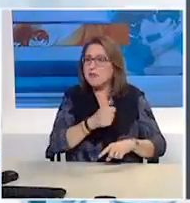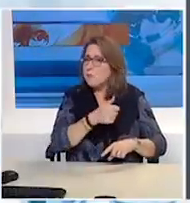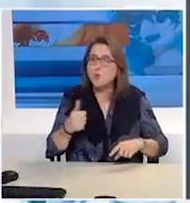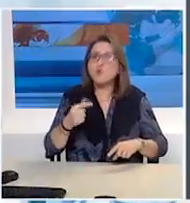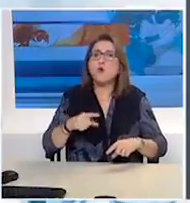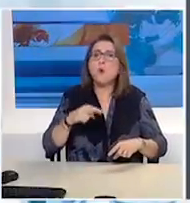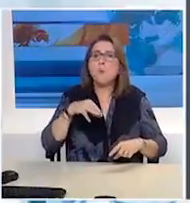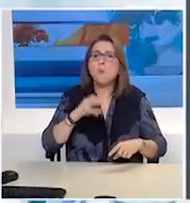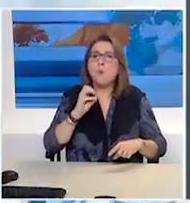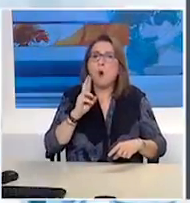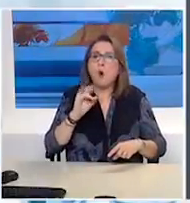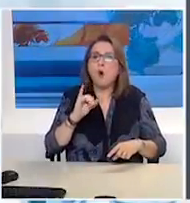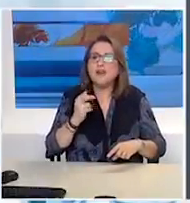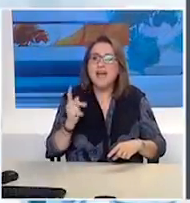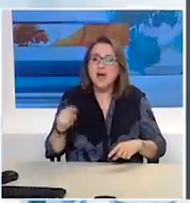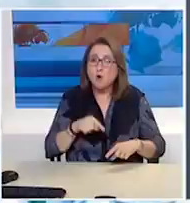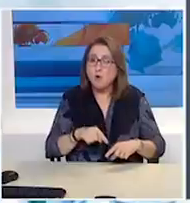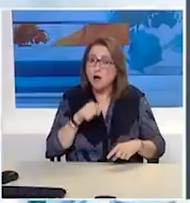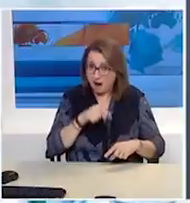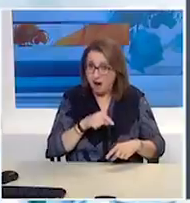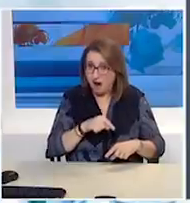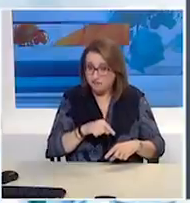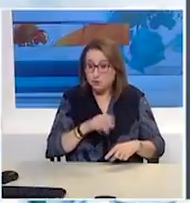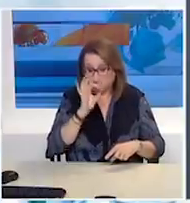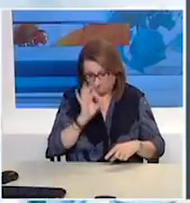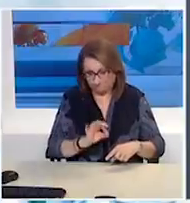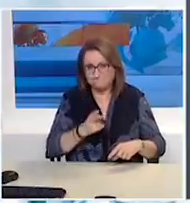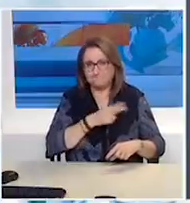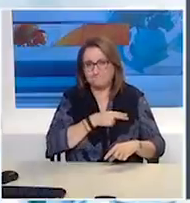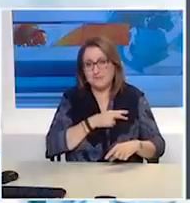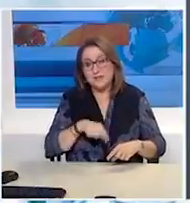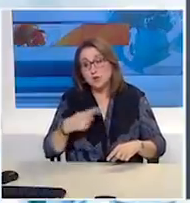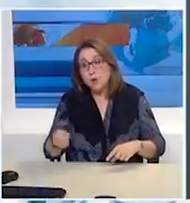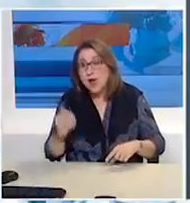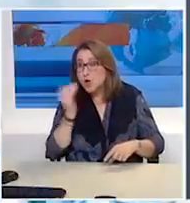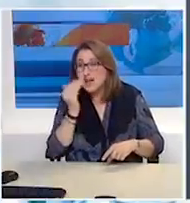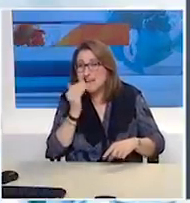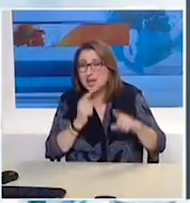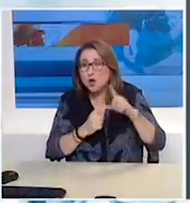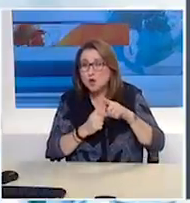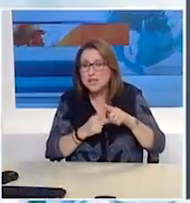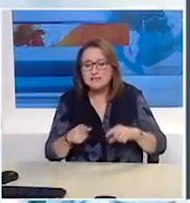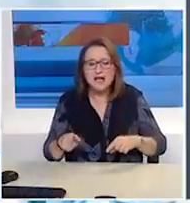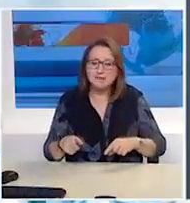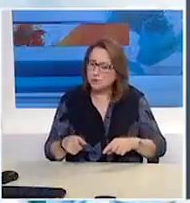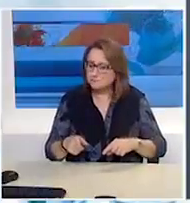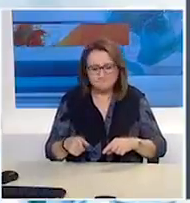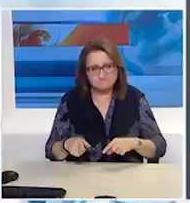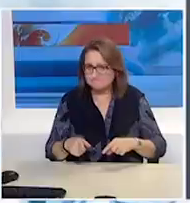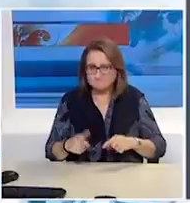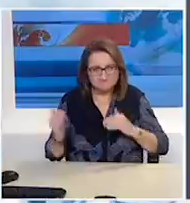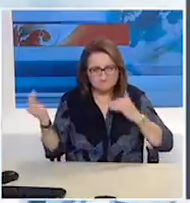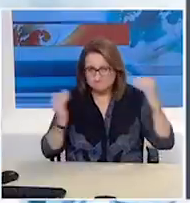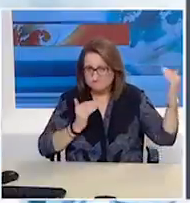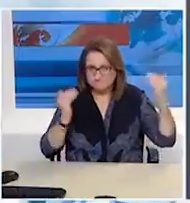τεστ. Ενώ το άλλο, το ταχύ, θα με καθοδηγήσει λάθος. Θα μου δώσει μια ψεύτικη ασφάλεια. Δεν έχω κάτι, βγαίνω έξω και